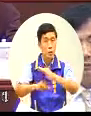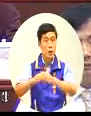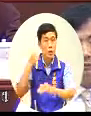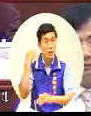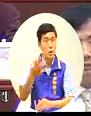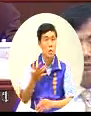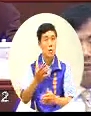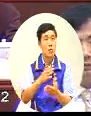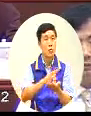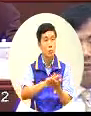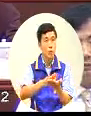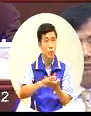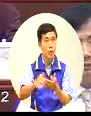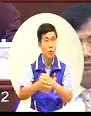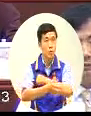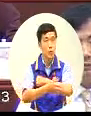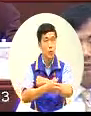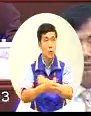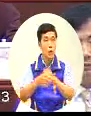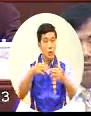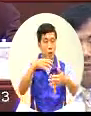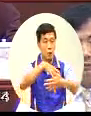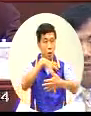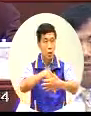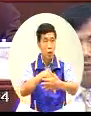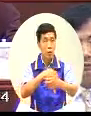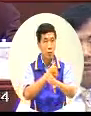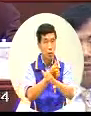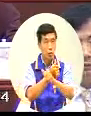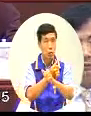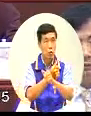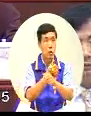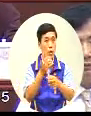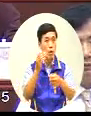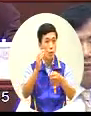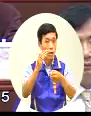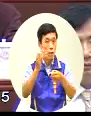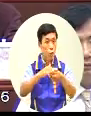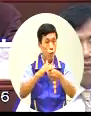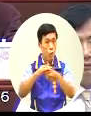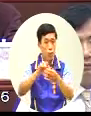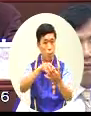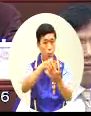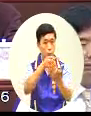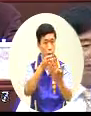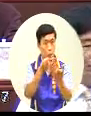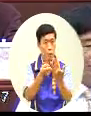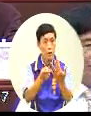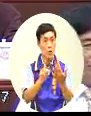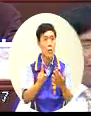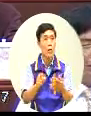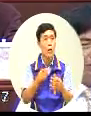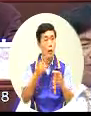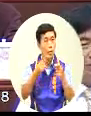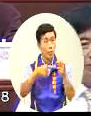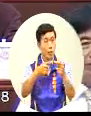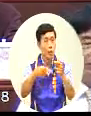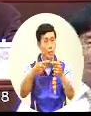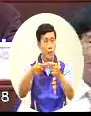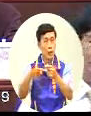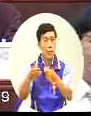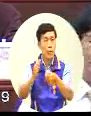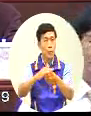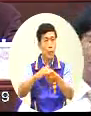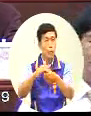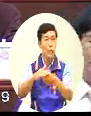办理里面的考试，安排一个递补顺序，那以后这些就可以慢慢每年递补个50个。 什么时候会